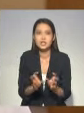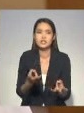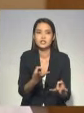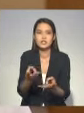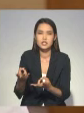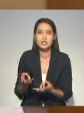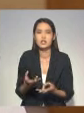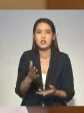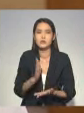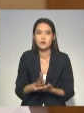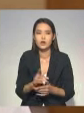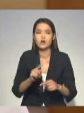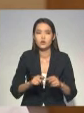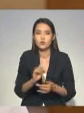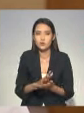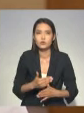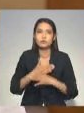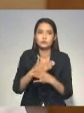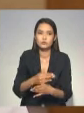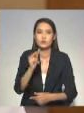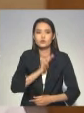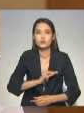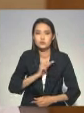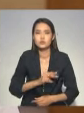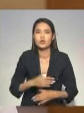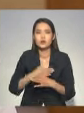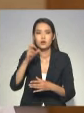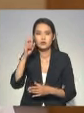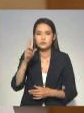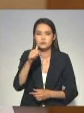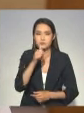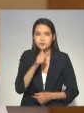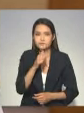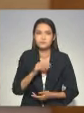еріктілер де бар. Біздің жастар ғана да күндіз жұмыс істеп, ол көмектің барлық түрін жолдап жатырмыз.